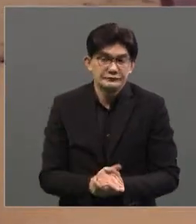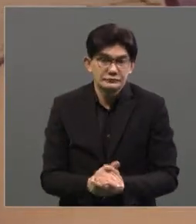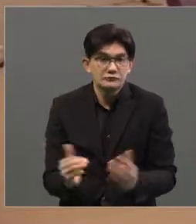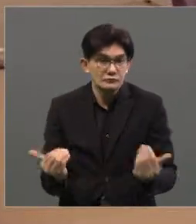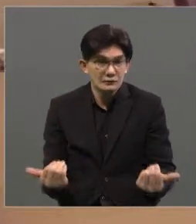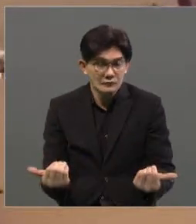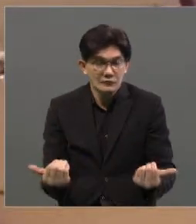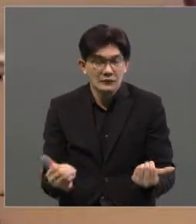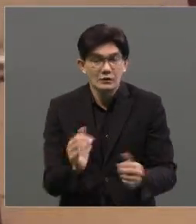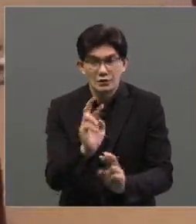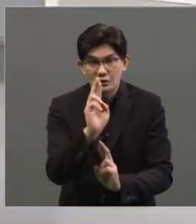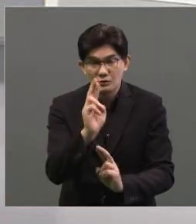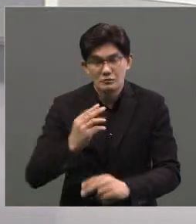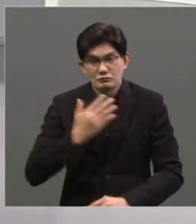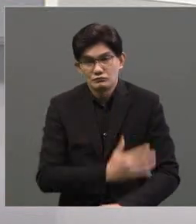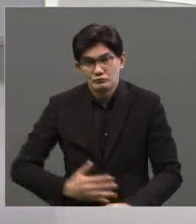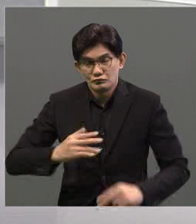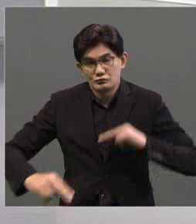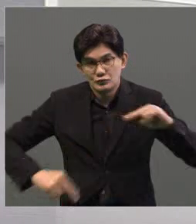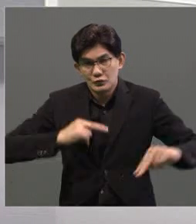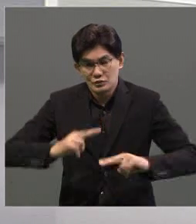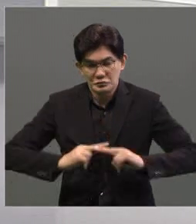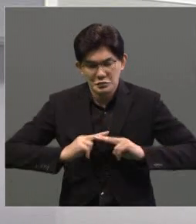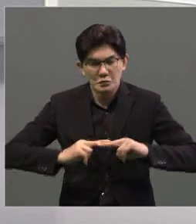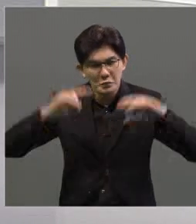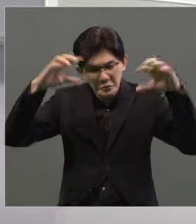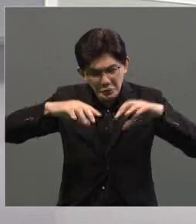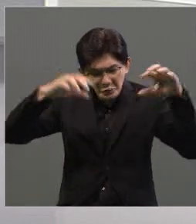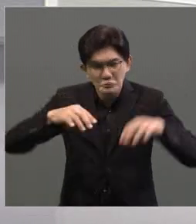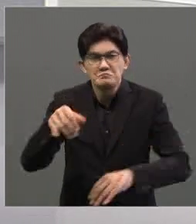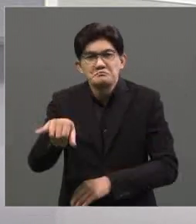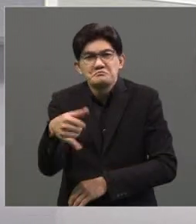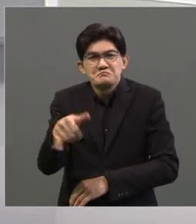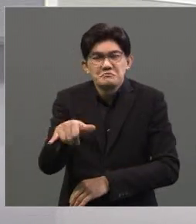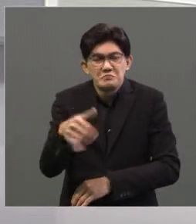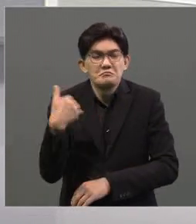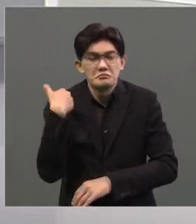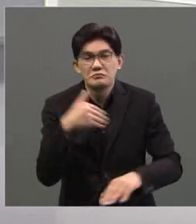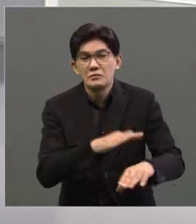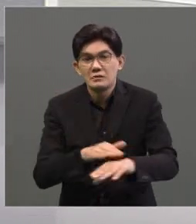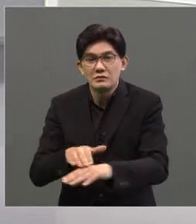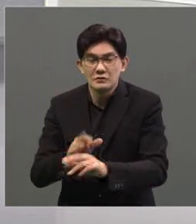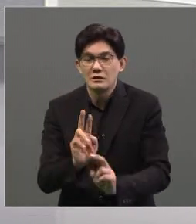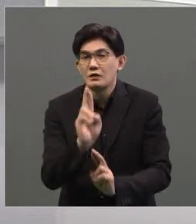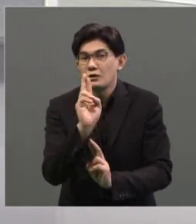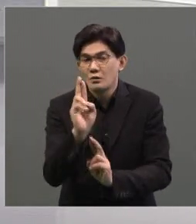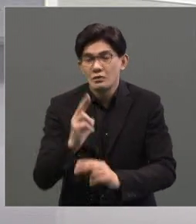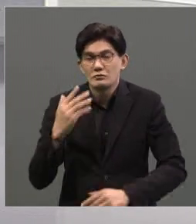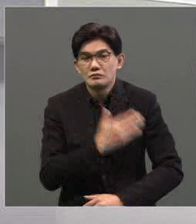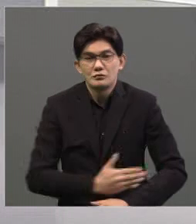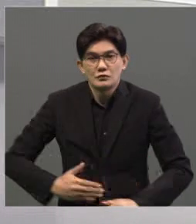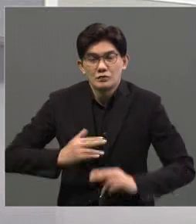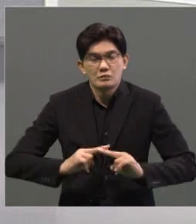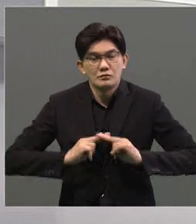ช่วงนี้คุณผู้ชมก็ต้องระมัดระวังสุขภาพกันด้วยเพราะว่าฝนฟ้าอากาศเอาแน่เอานอนไม่ค่อยได้ก ็ ฝากเตือนนะคะระมัดระวังเรื่องของสุขภาพ